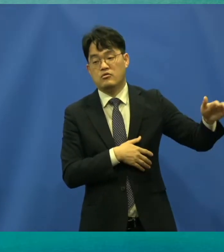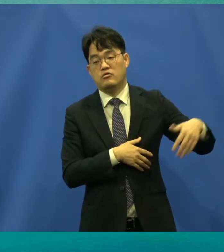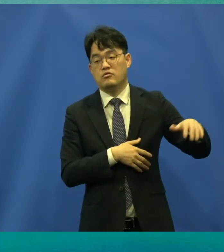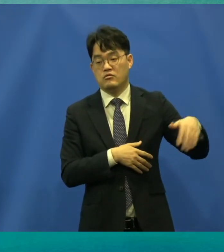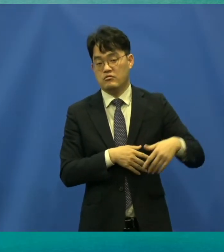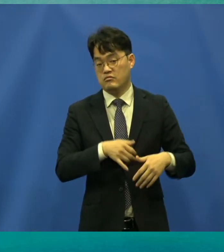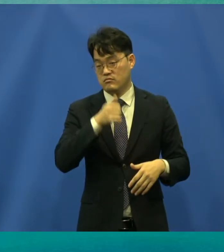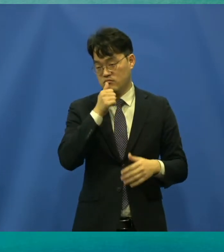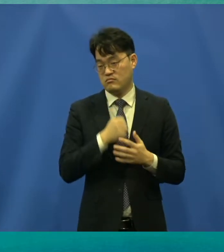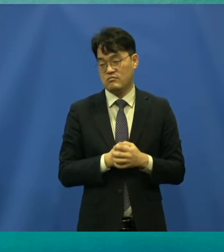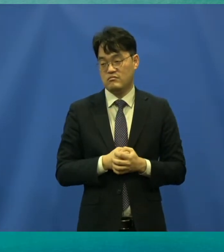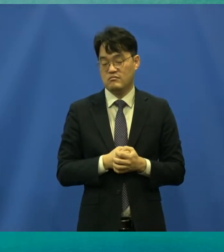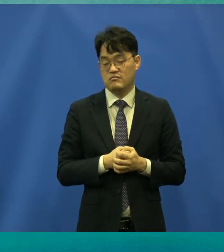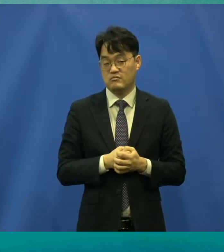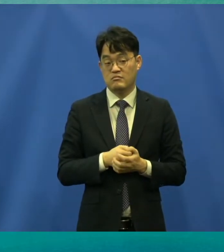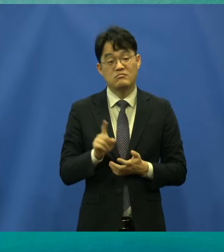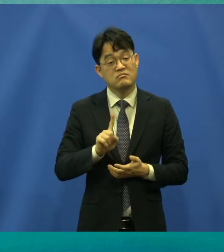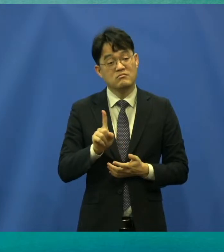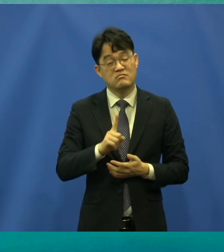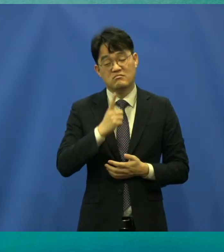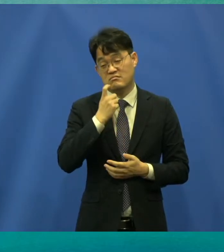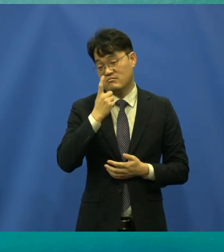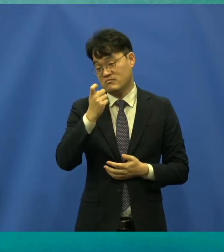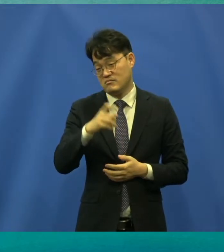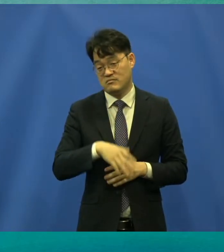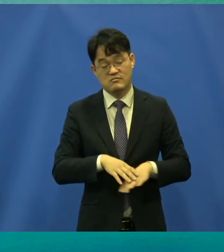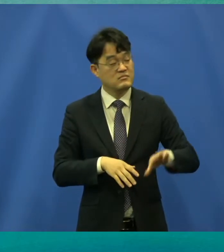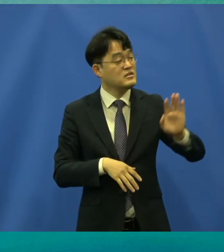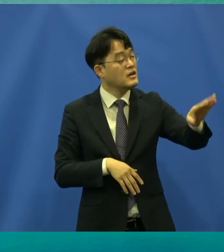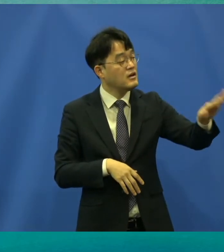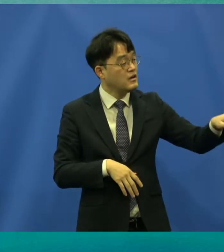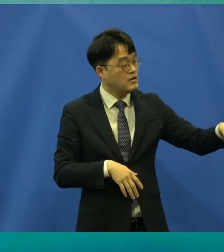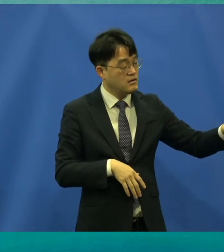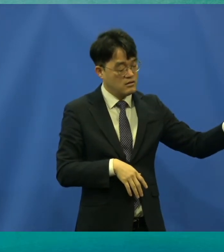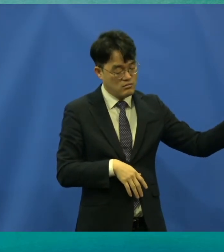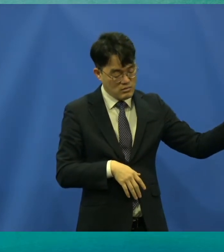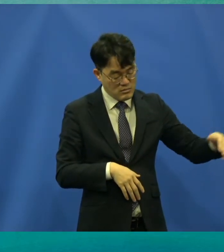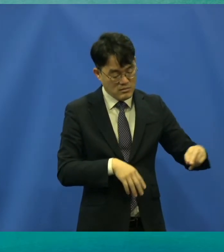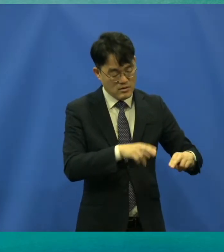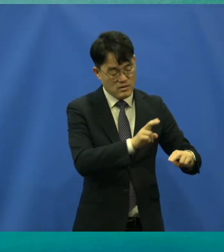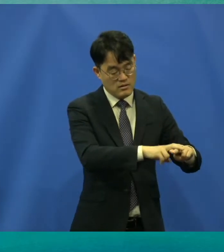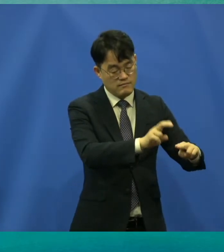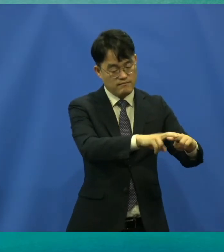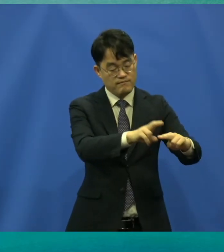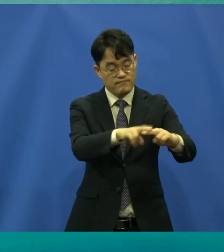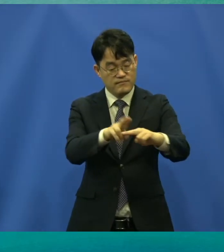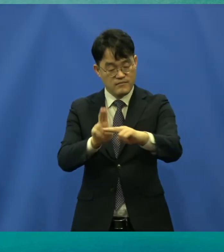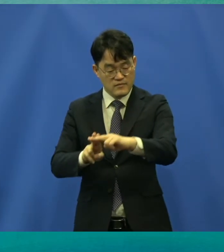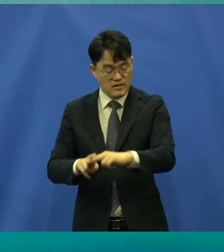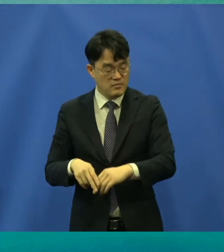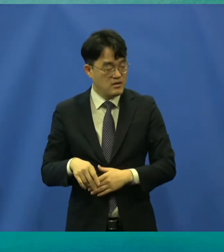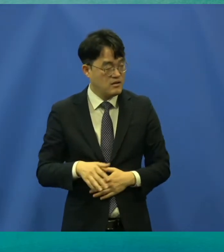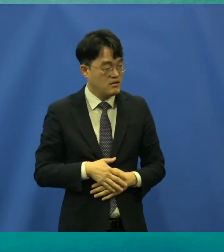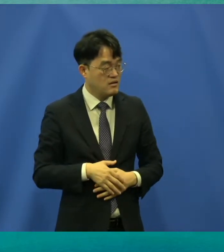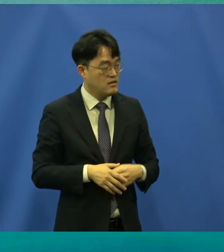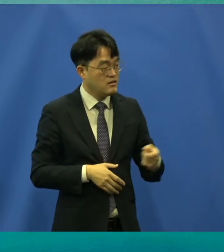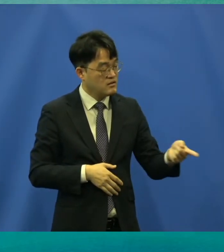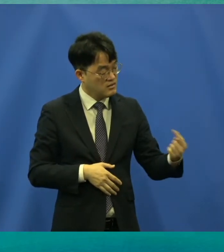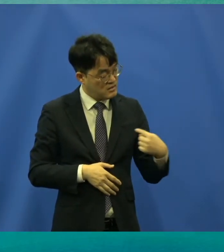멋있는 거예요. 얘들아, 와서 잠시 앉아봐라. 할 얘기가 좀 있다.